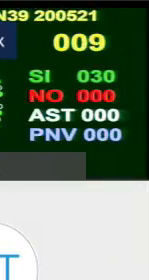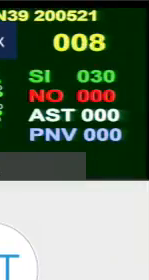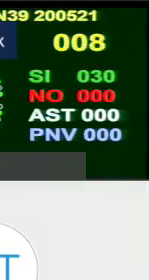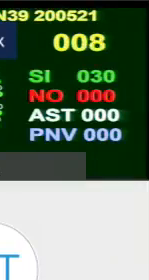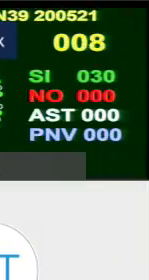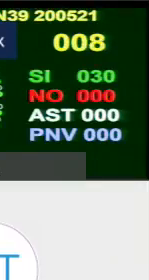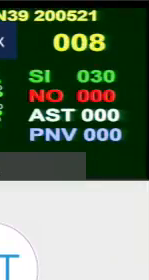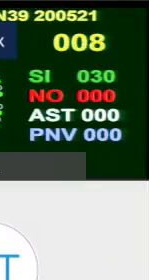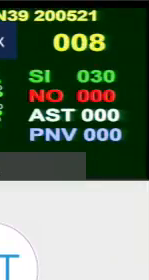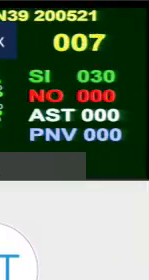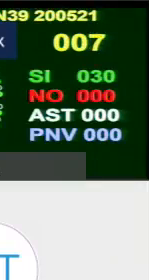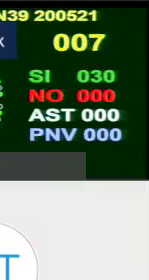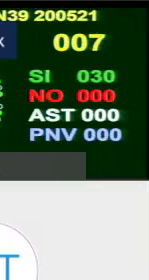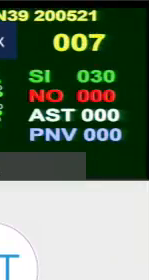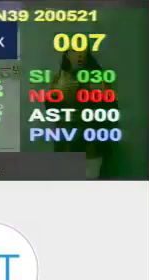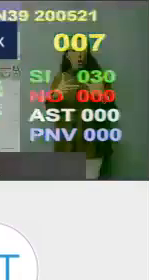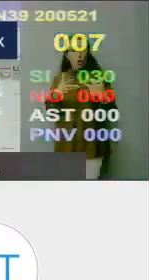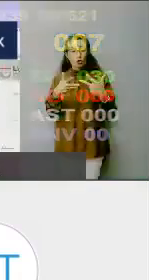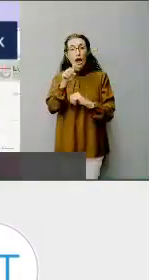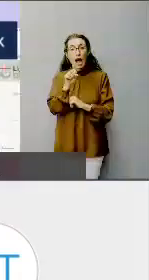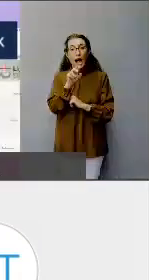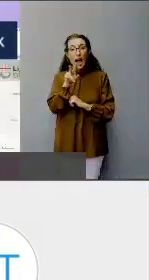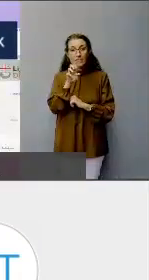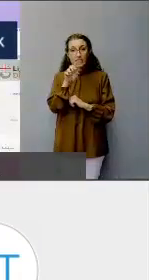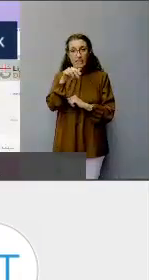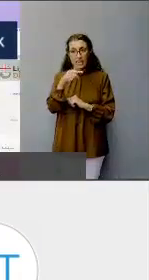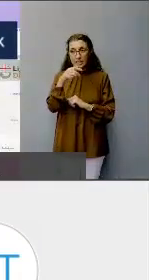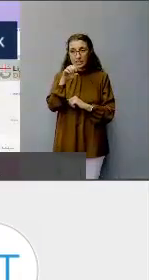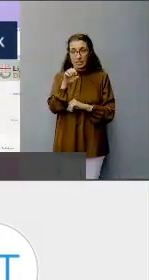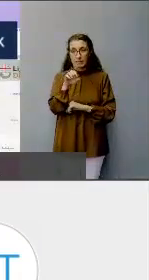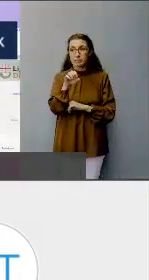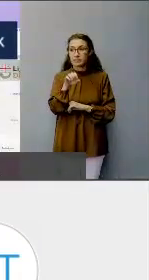e moto sull'ordine di un numero 8 parere favorevole